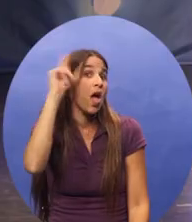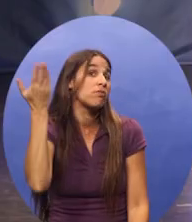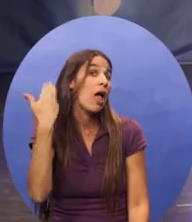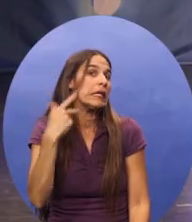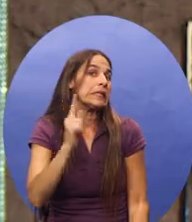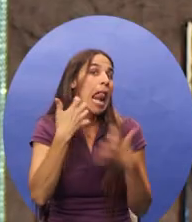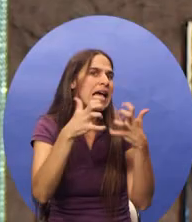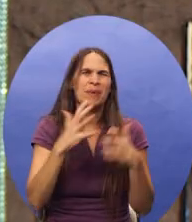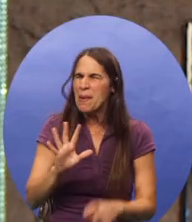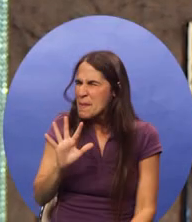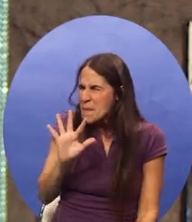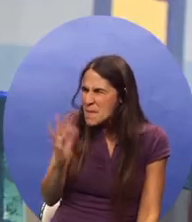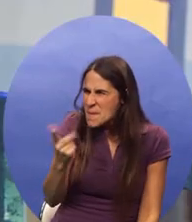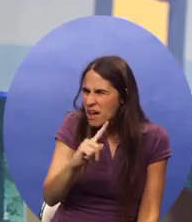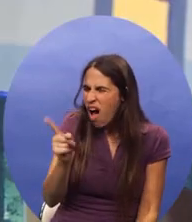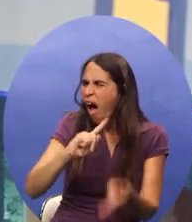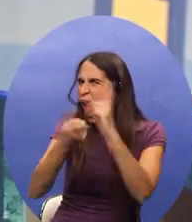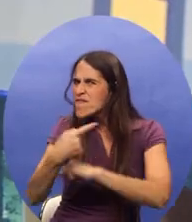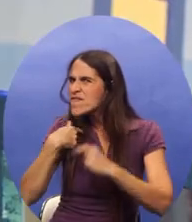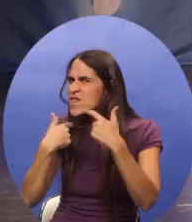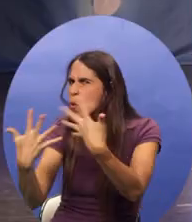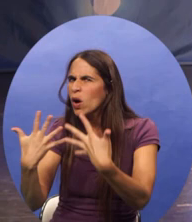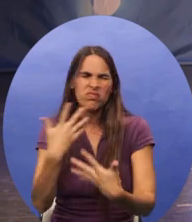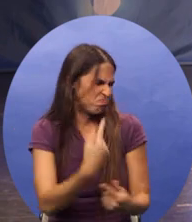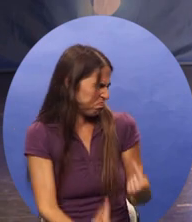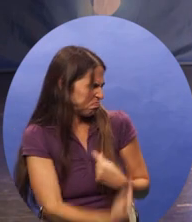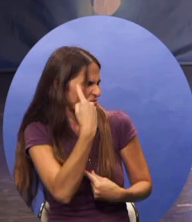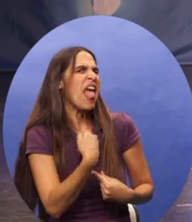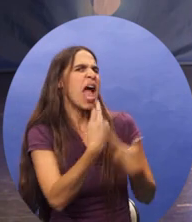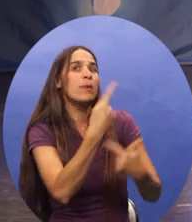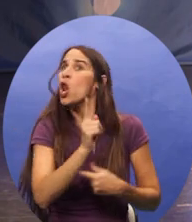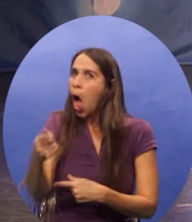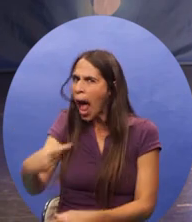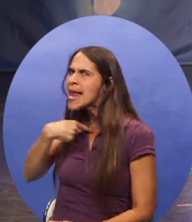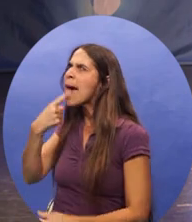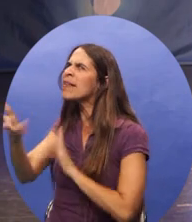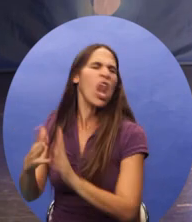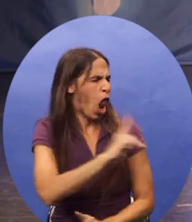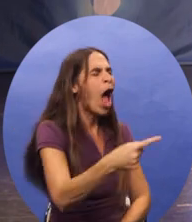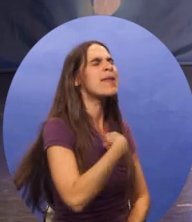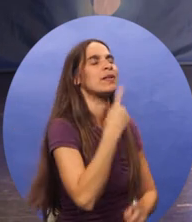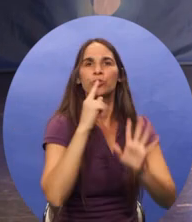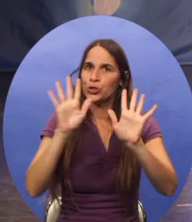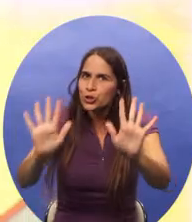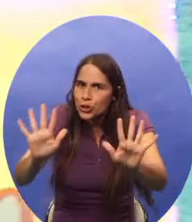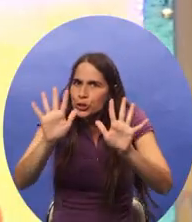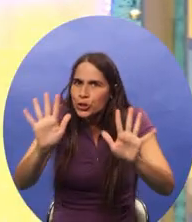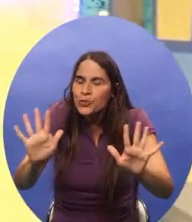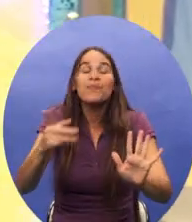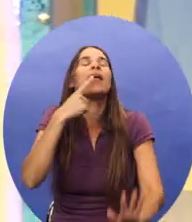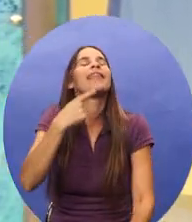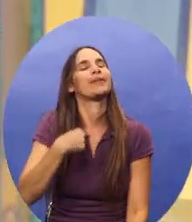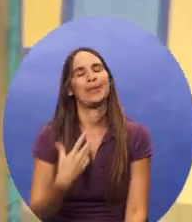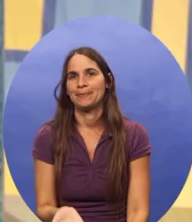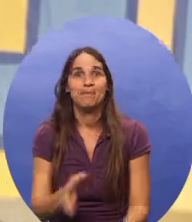לו. זה בכלל היה הפוך! איך זה היה הפוך? היה הפוך! אני אמרתי קודם לא, ראשון. לא, אני צדקתי שאני אמרתי ראשון. בסדר, בסדר, בסדר. תגידו לי, מה יהיה